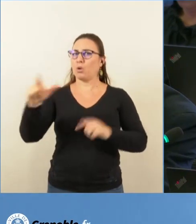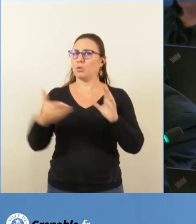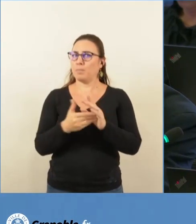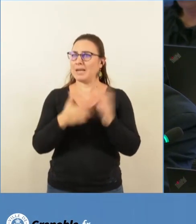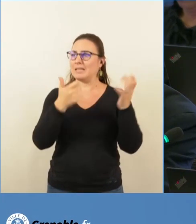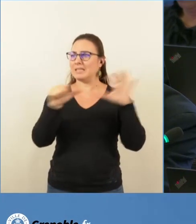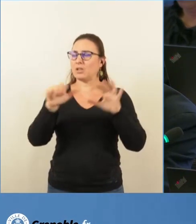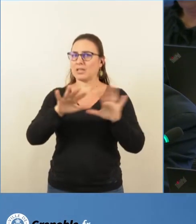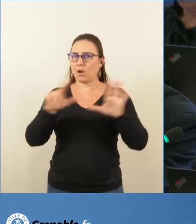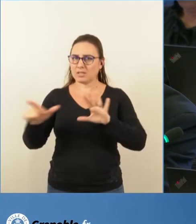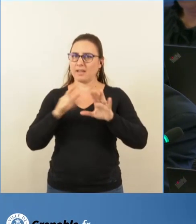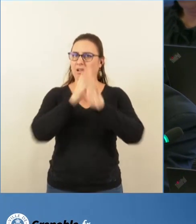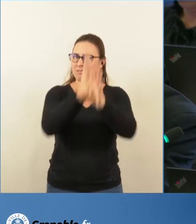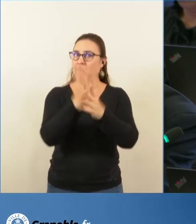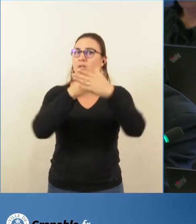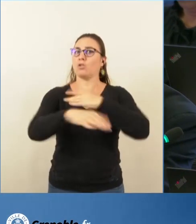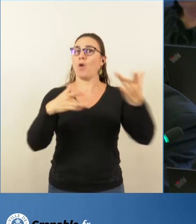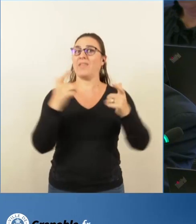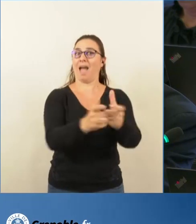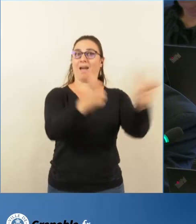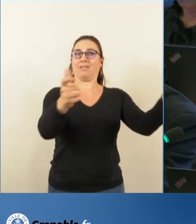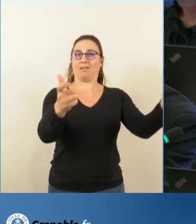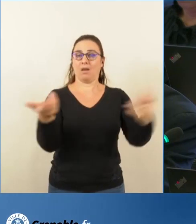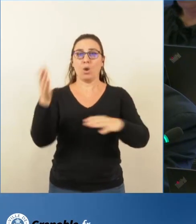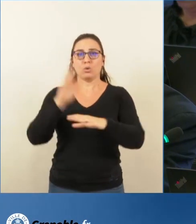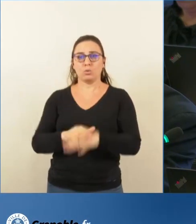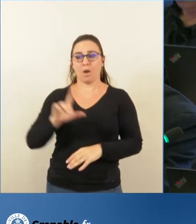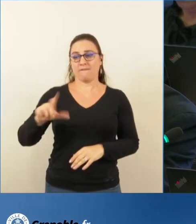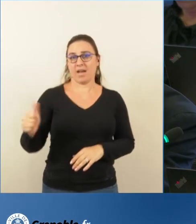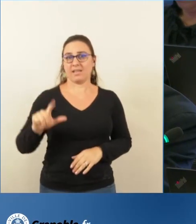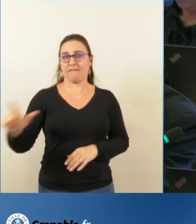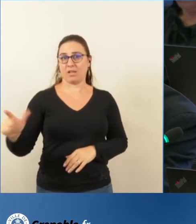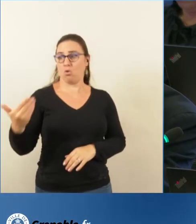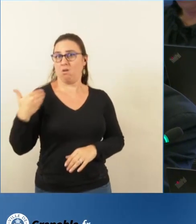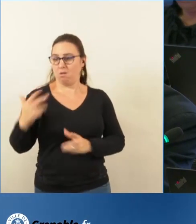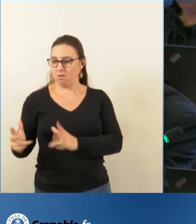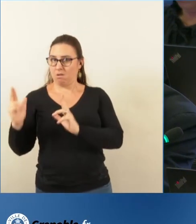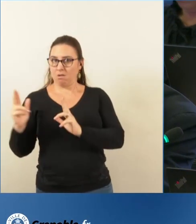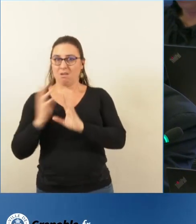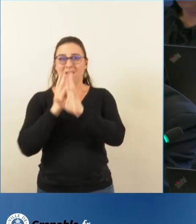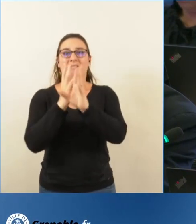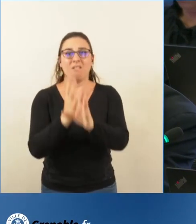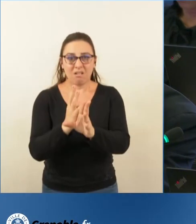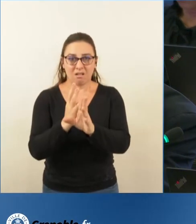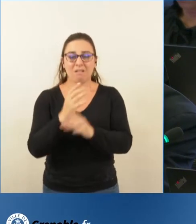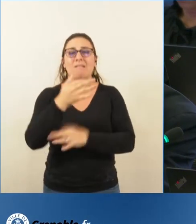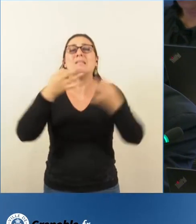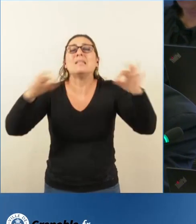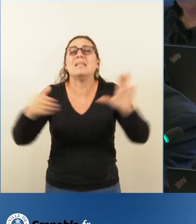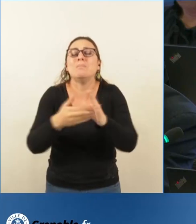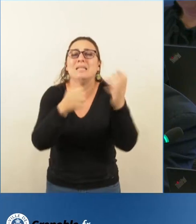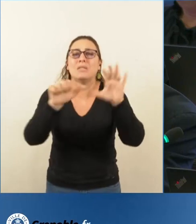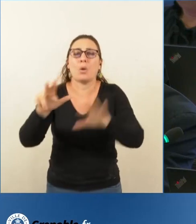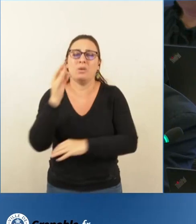dans le seul grand théâtre mais au cours de la saison 2021 2022 ils étaient seulement 10608